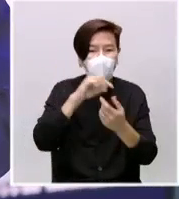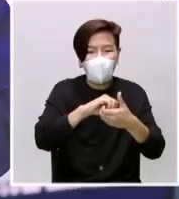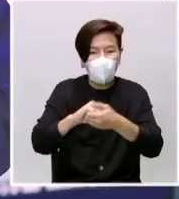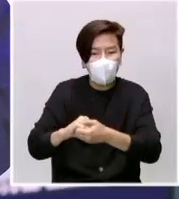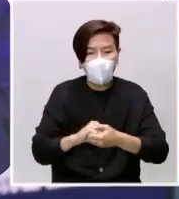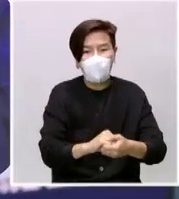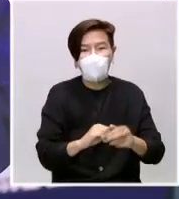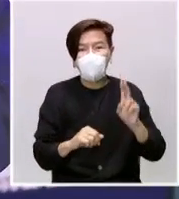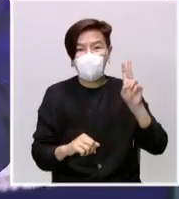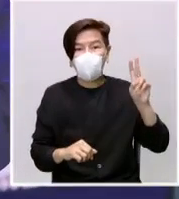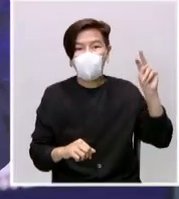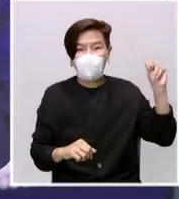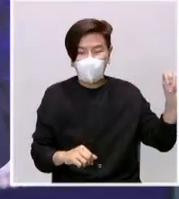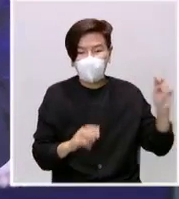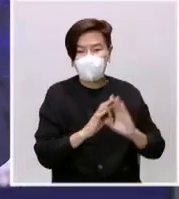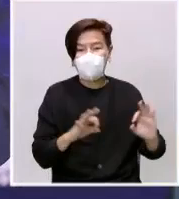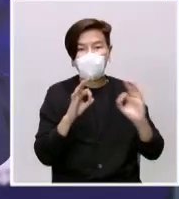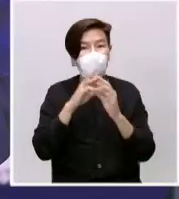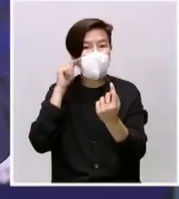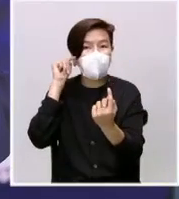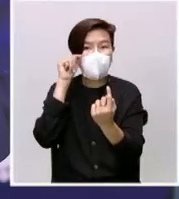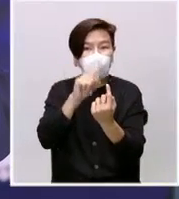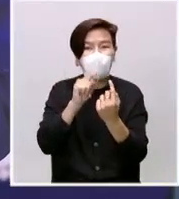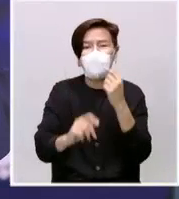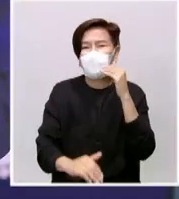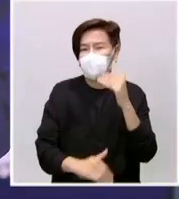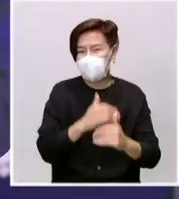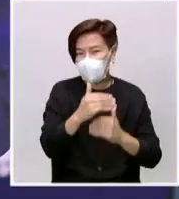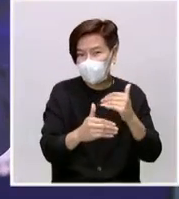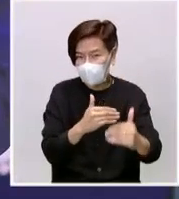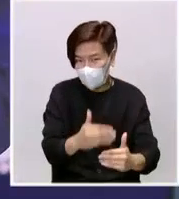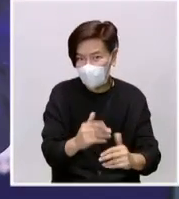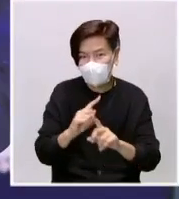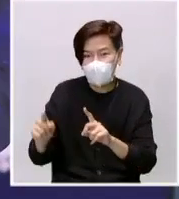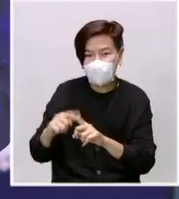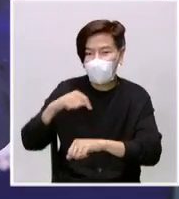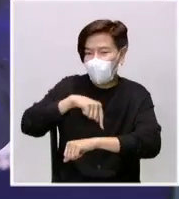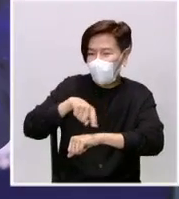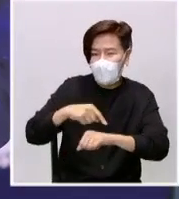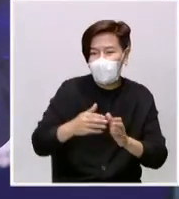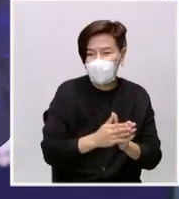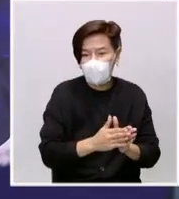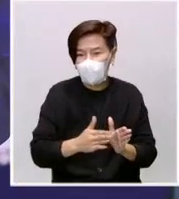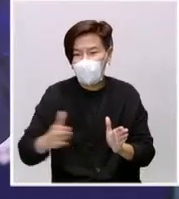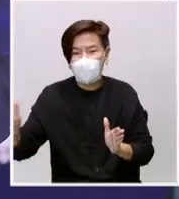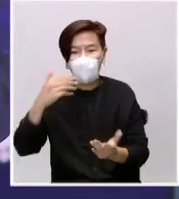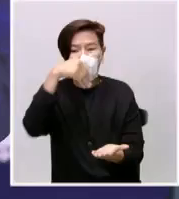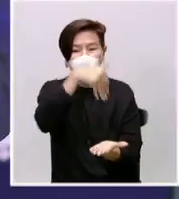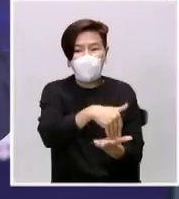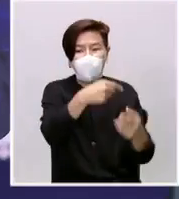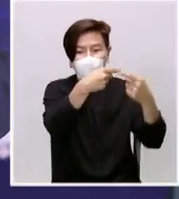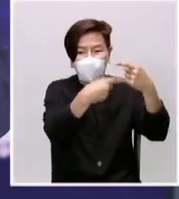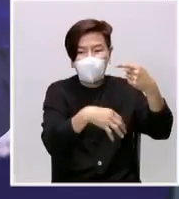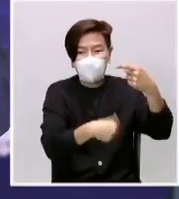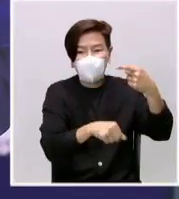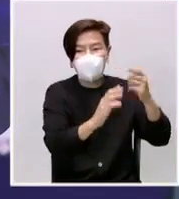UN Global Compact เพื่อไปสู่เป้าหมายการพัฒนาที่ยั่งยืนของสหประชาชาติและหลักสากล10ประการที่ผ่านม